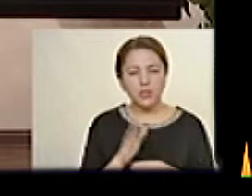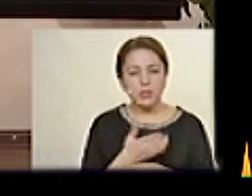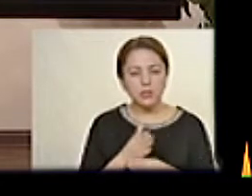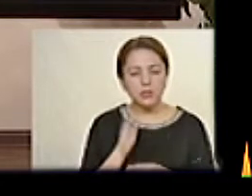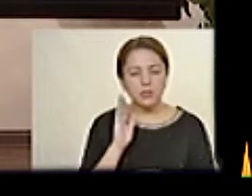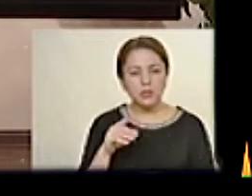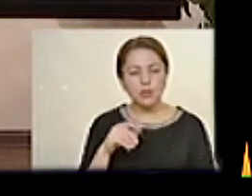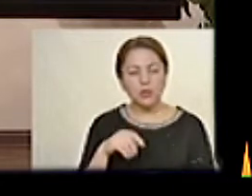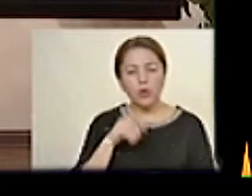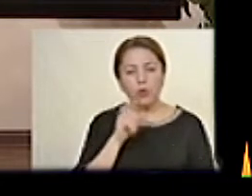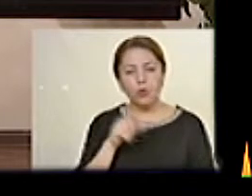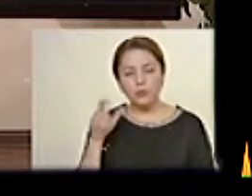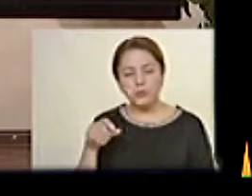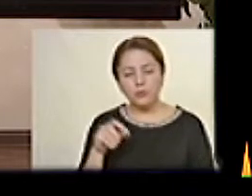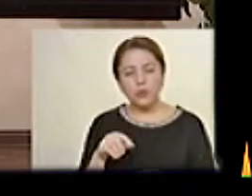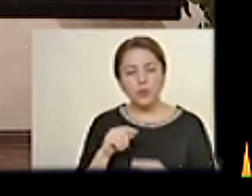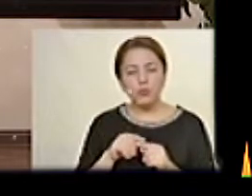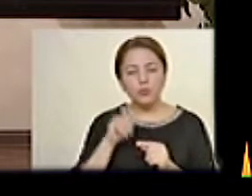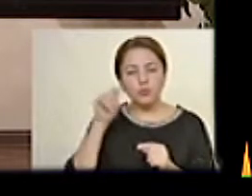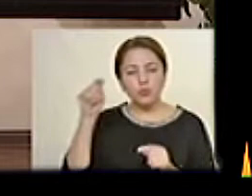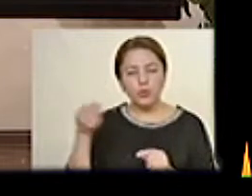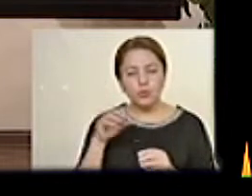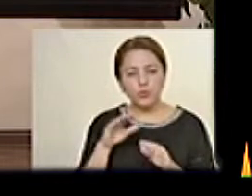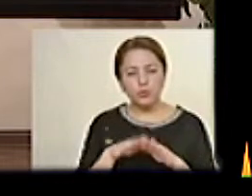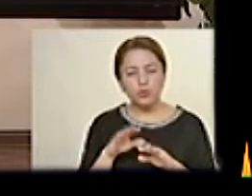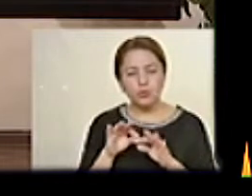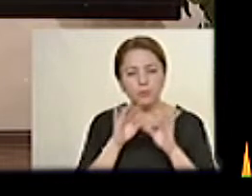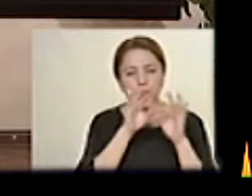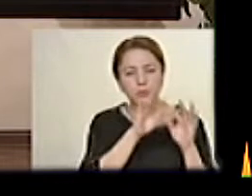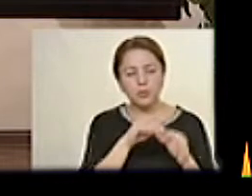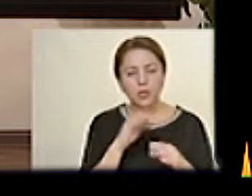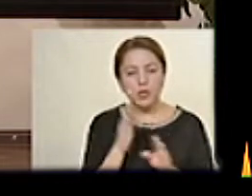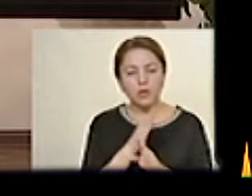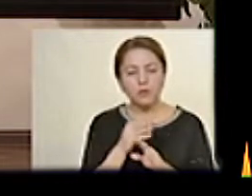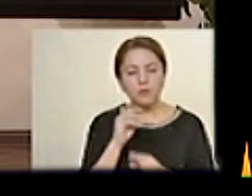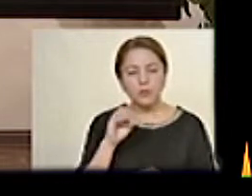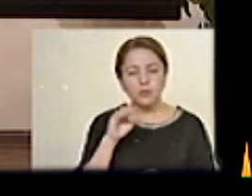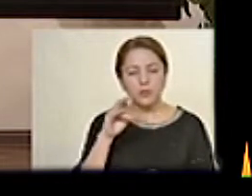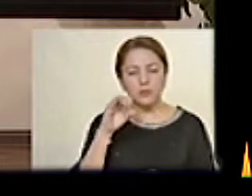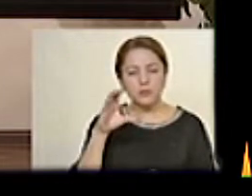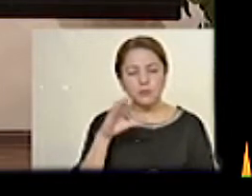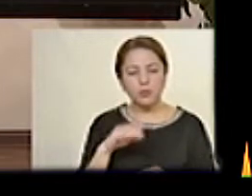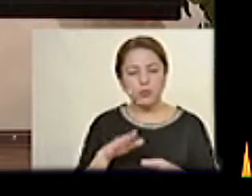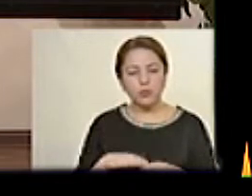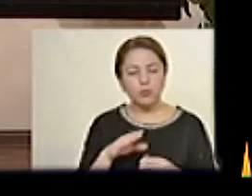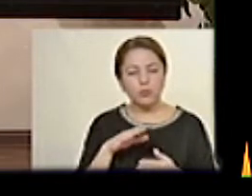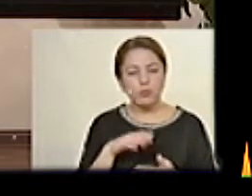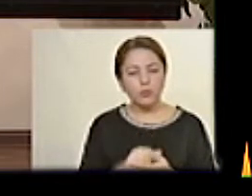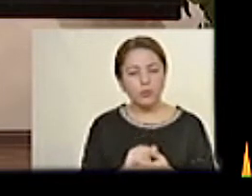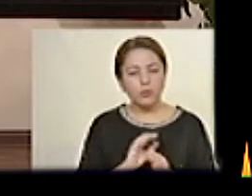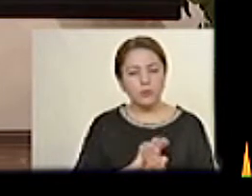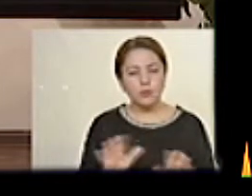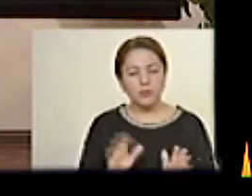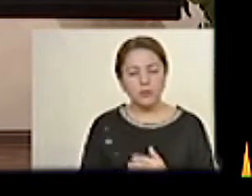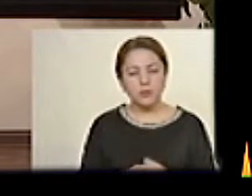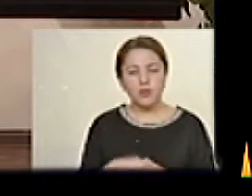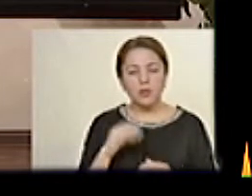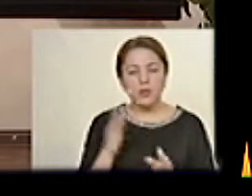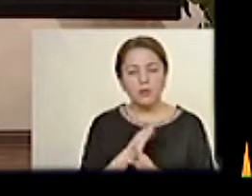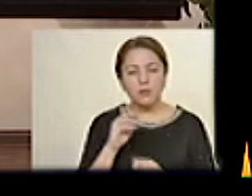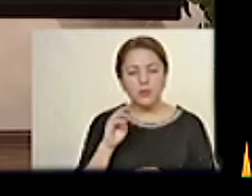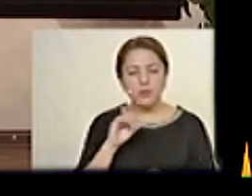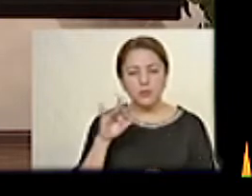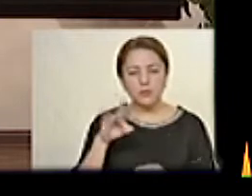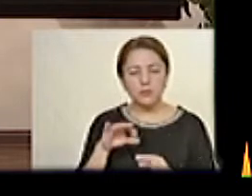yo'lovchilarni uzoq masofaga eltishda biror bir transport havo transportini o'rnini bosa olmaydi. Havo transportida